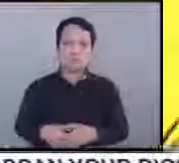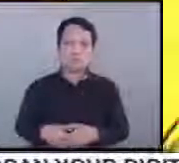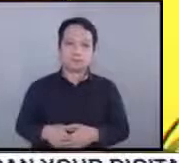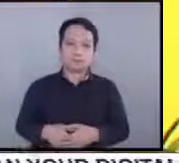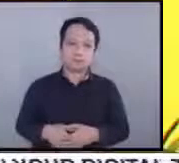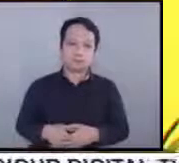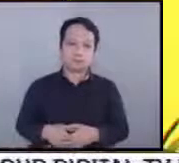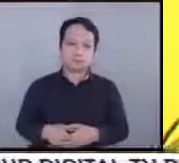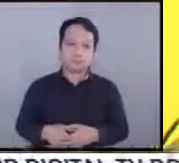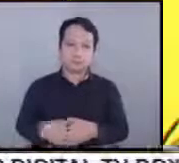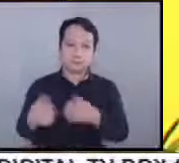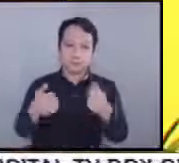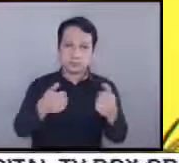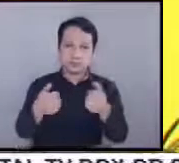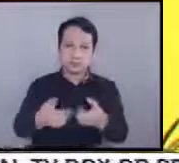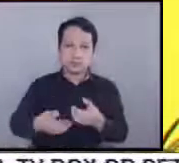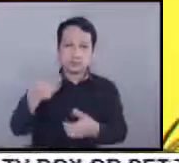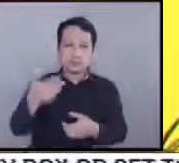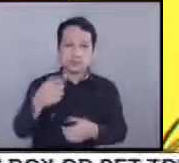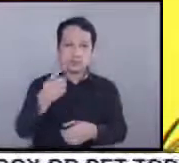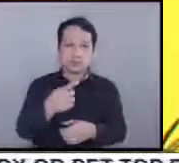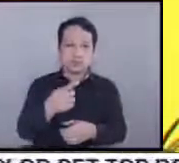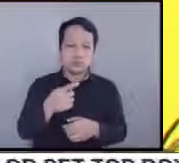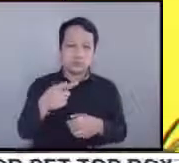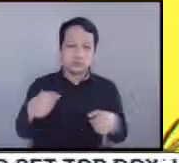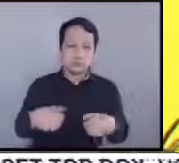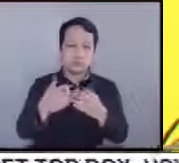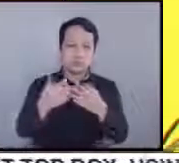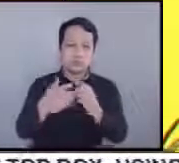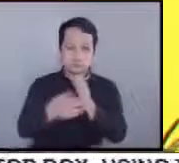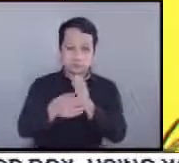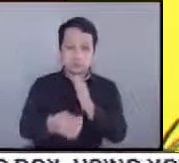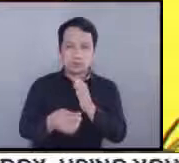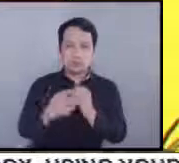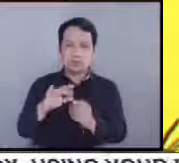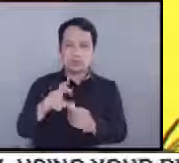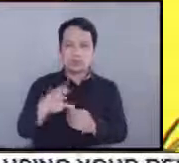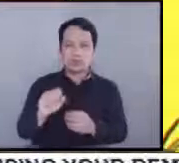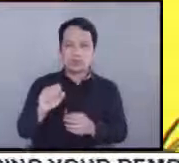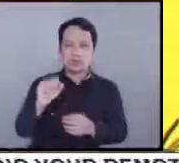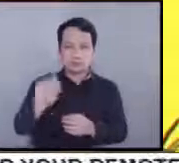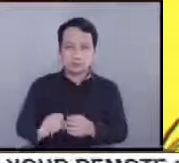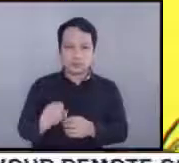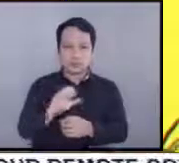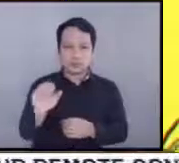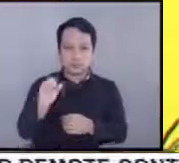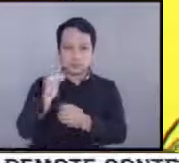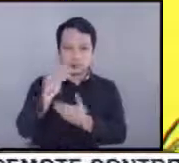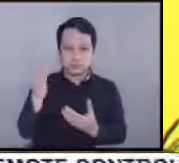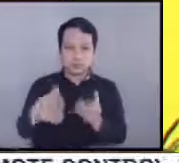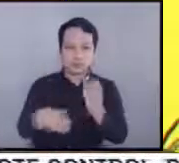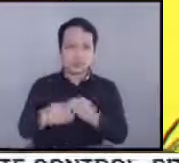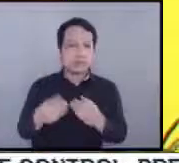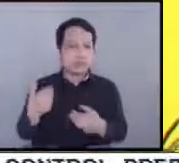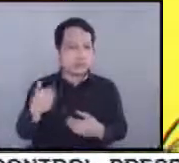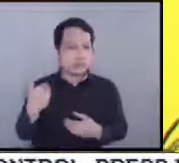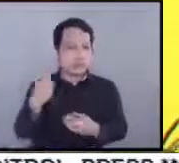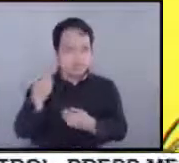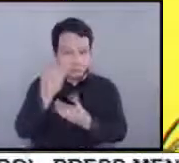Niyanig naman ang pagsabog ang isang illegal na oil refinery sa southeastern Nigeria kung saan hindi umano bababa